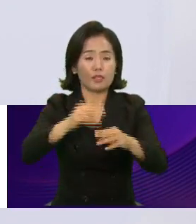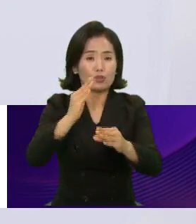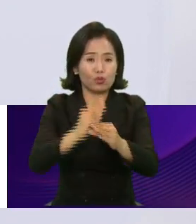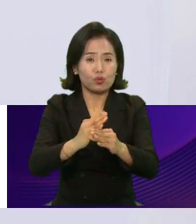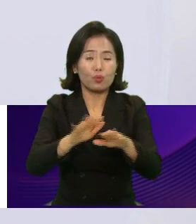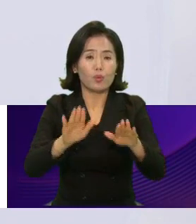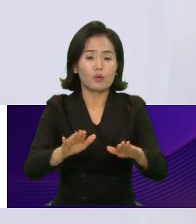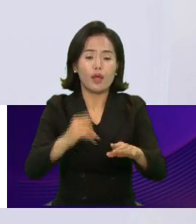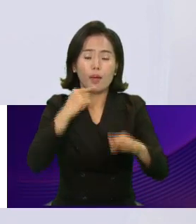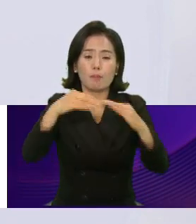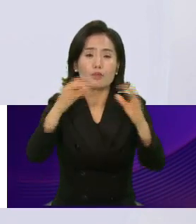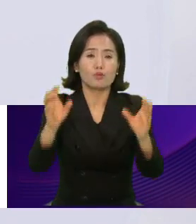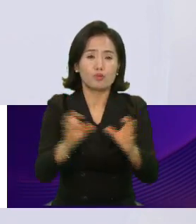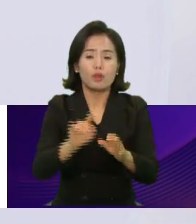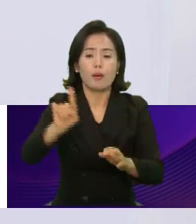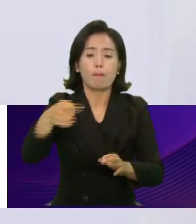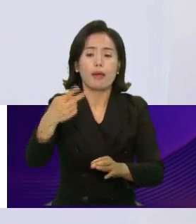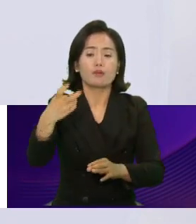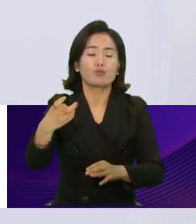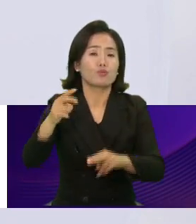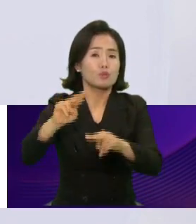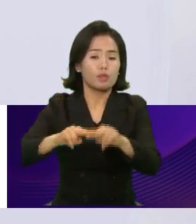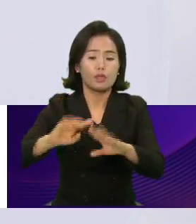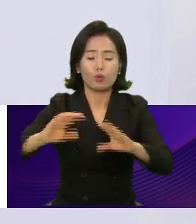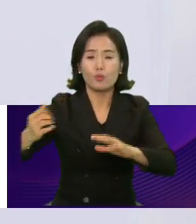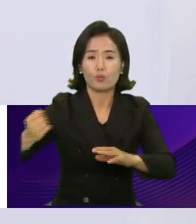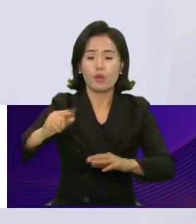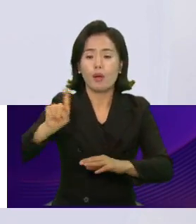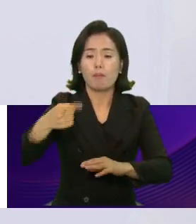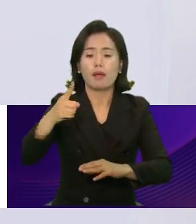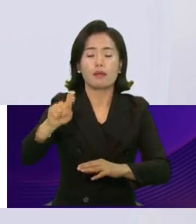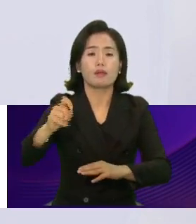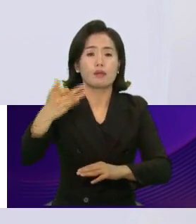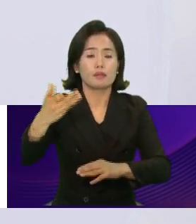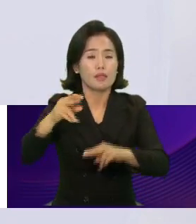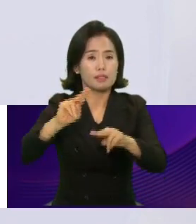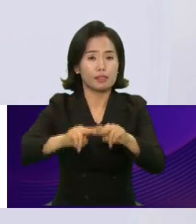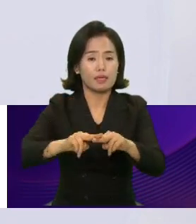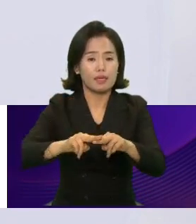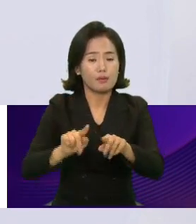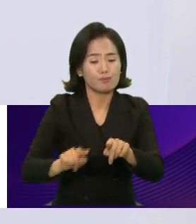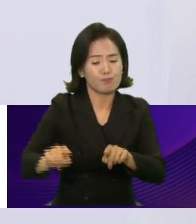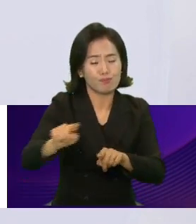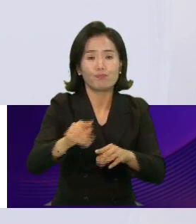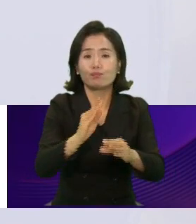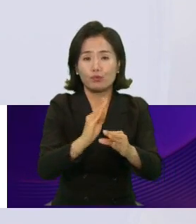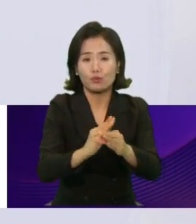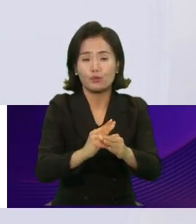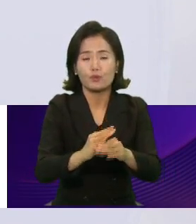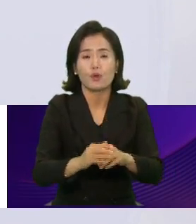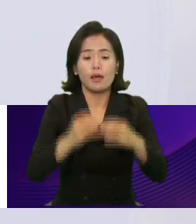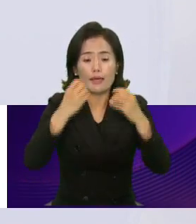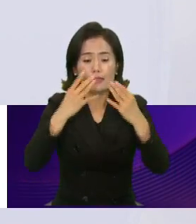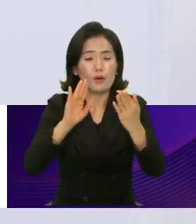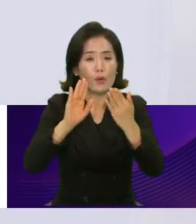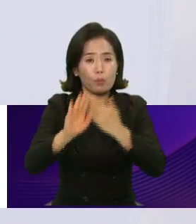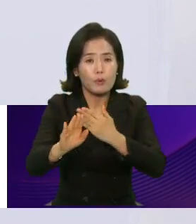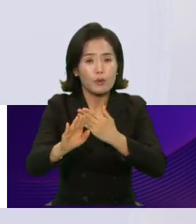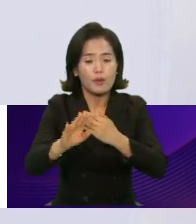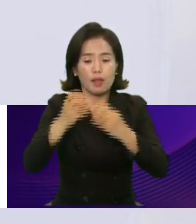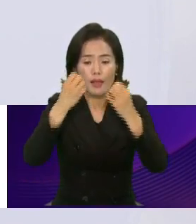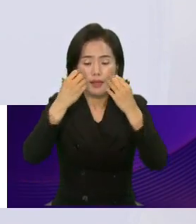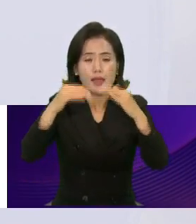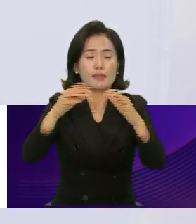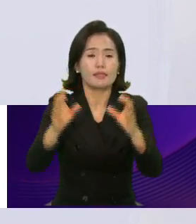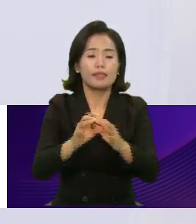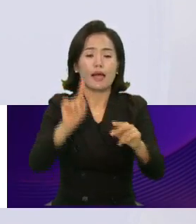가운데 현재 더불어민주당이 120석, 국민의힘이 118석에서 앞서고 있는 상황입니다. 이어서 새로운 미래와